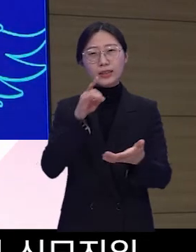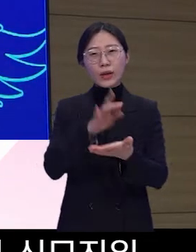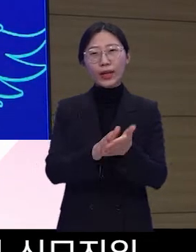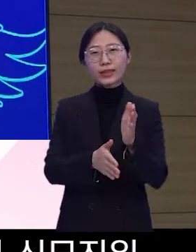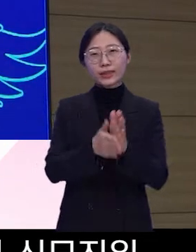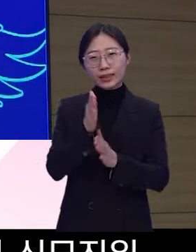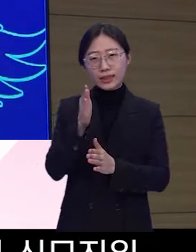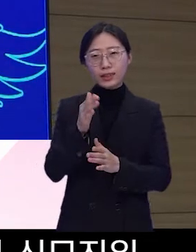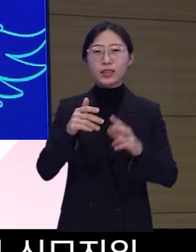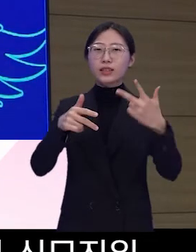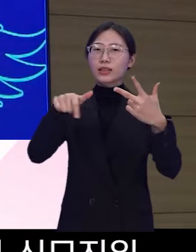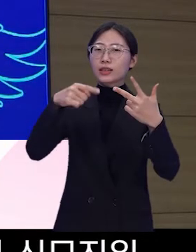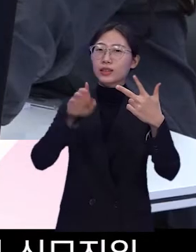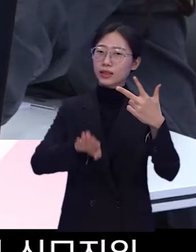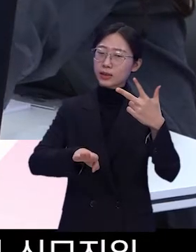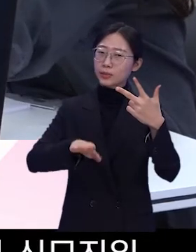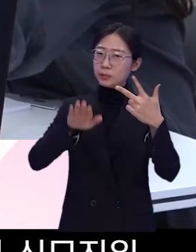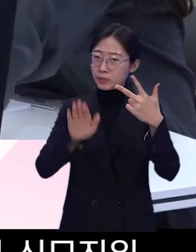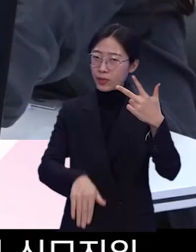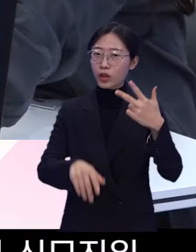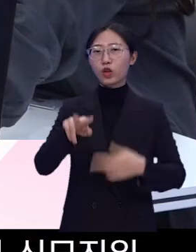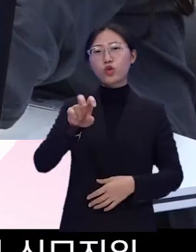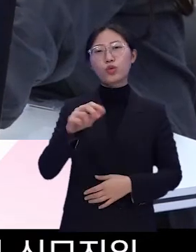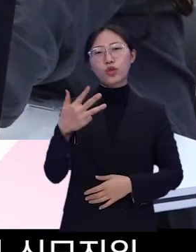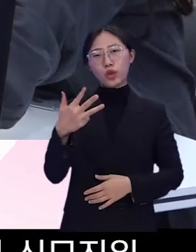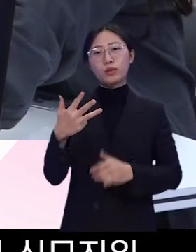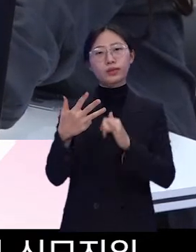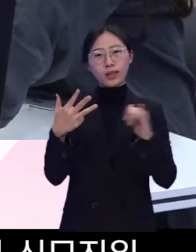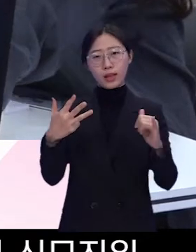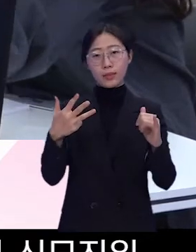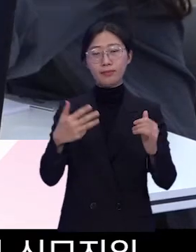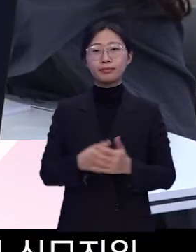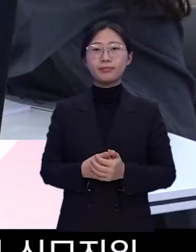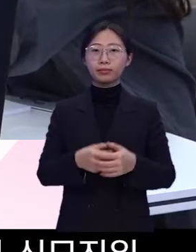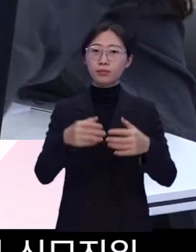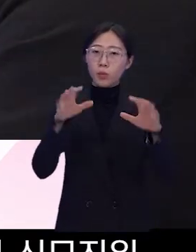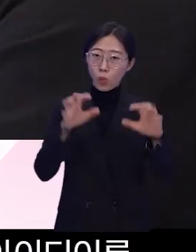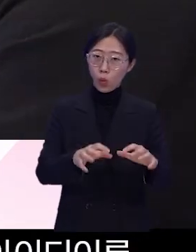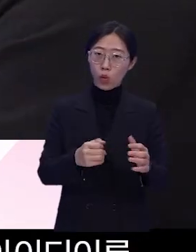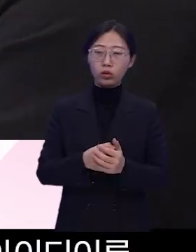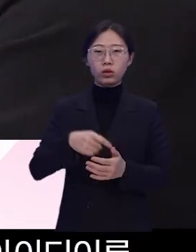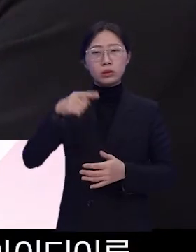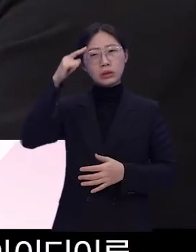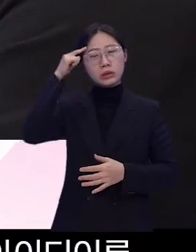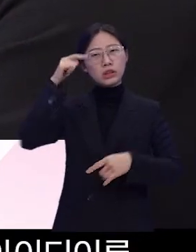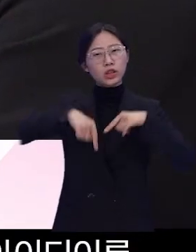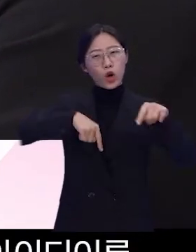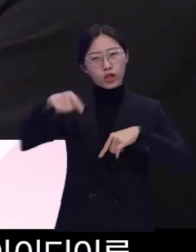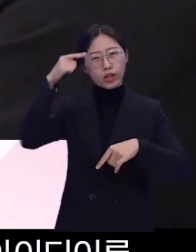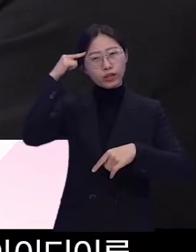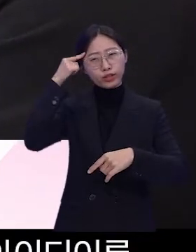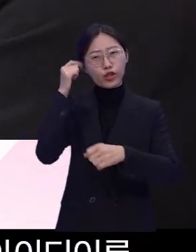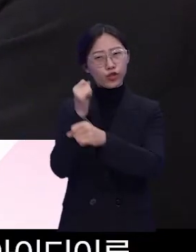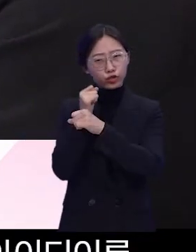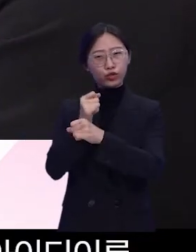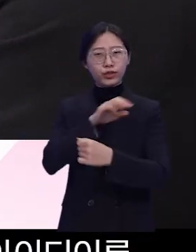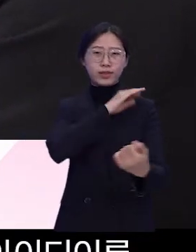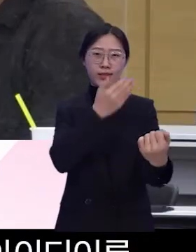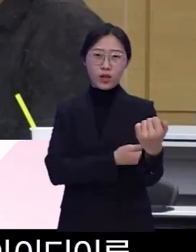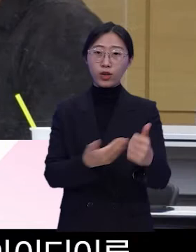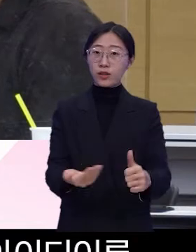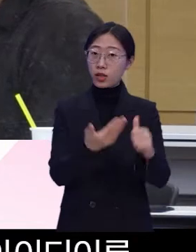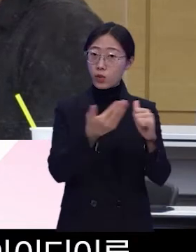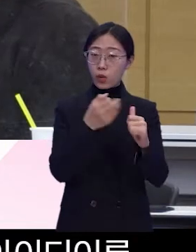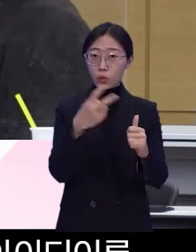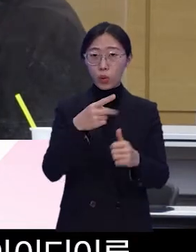출범한 상상놀이 미래비전단은 다양한 직렬의 천안시 소속 7급 이하 실무직원 28명으로 구성됐으며 지난